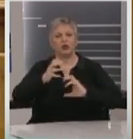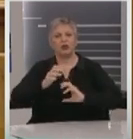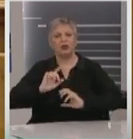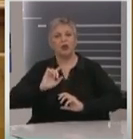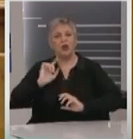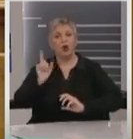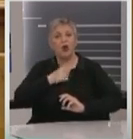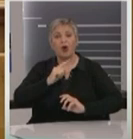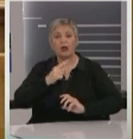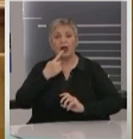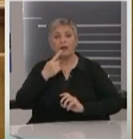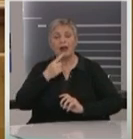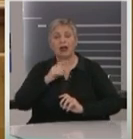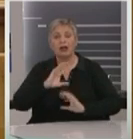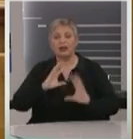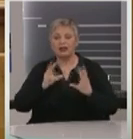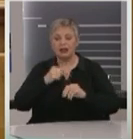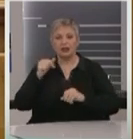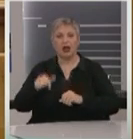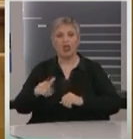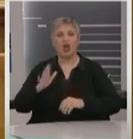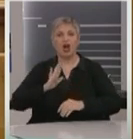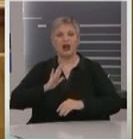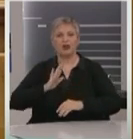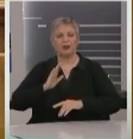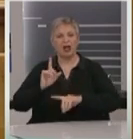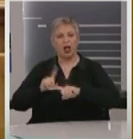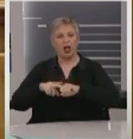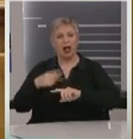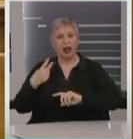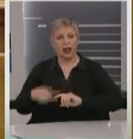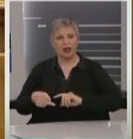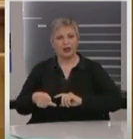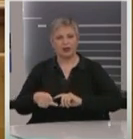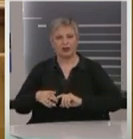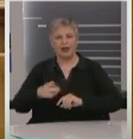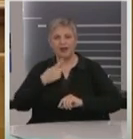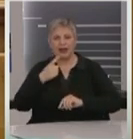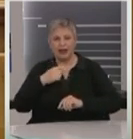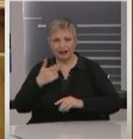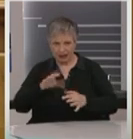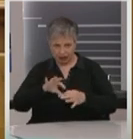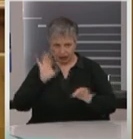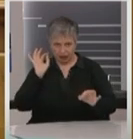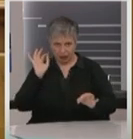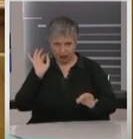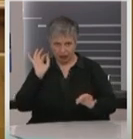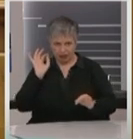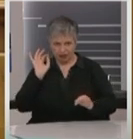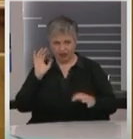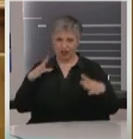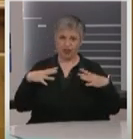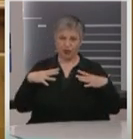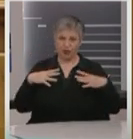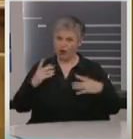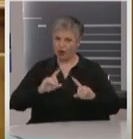σε αυτόν τον λαό, όχι ως το τεμπέλι που ζει πάνω από τις ικανότητές του, αλλά ως παράδειγμα σκληρής